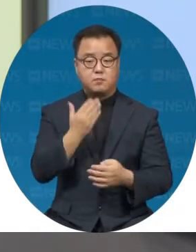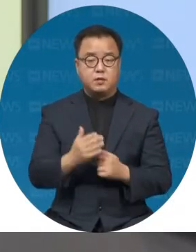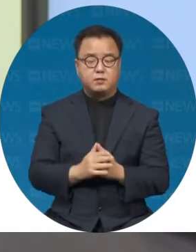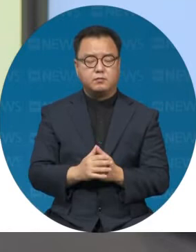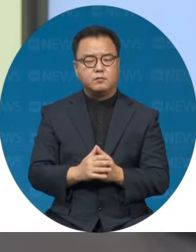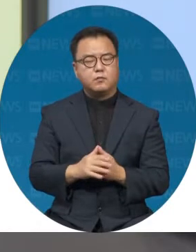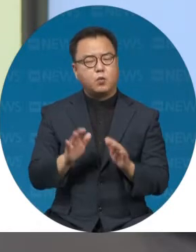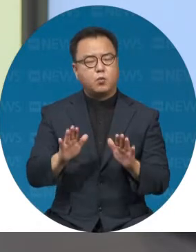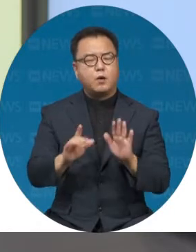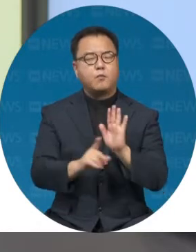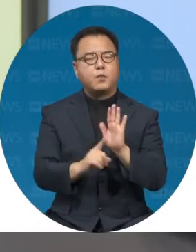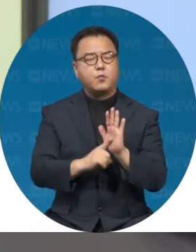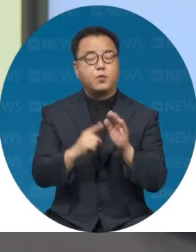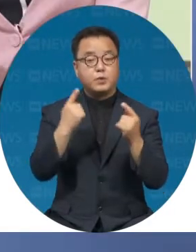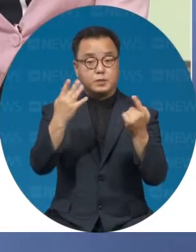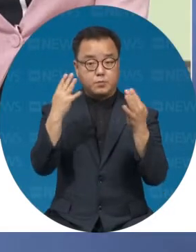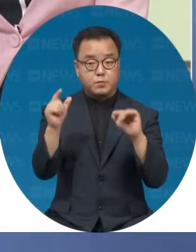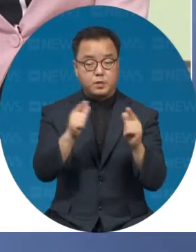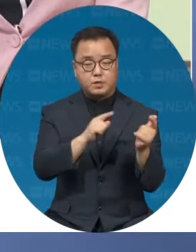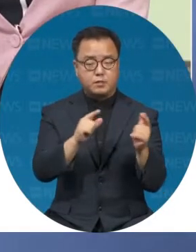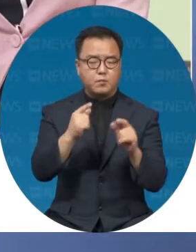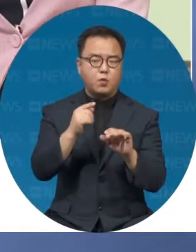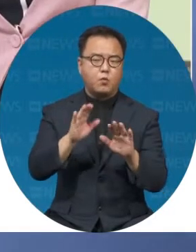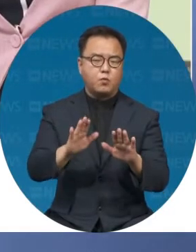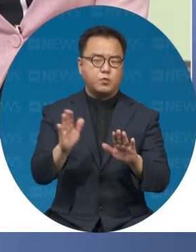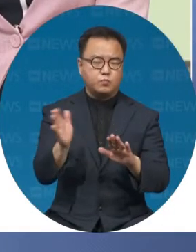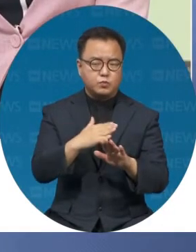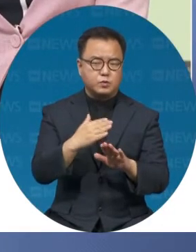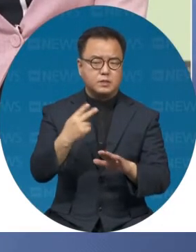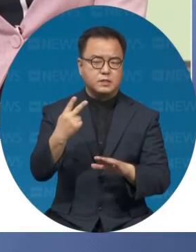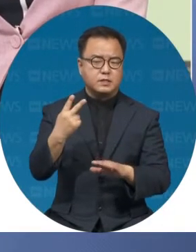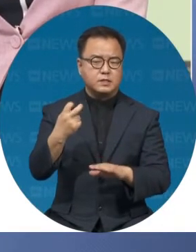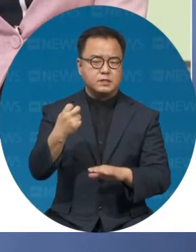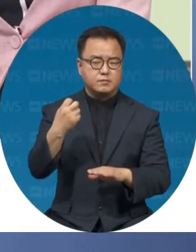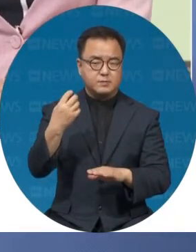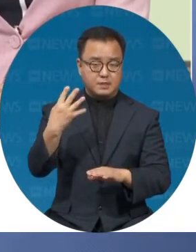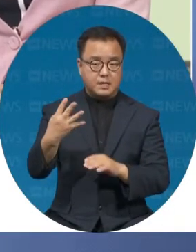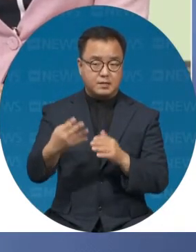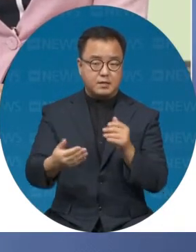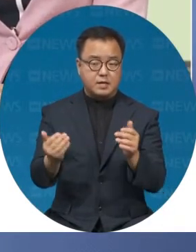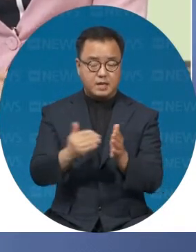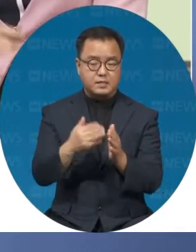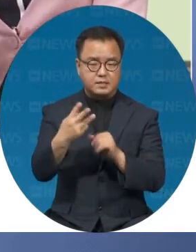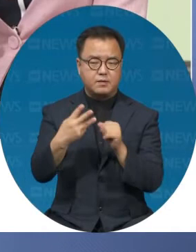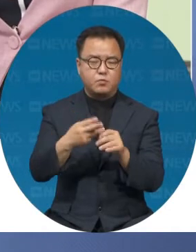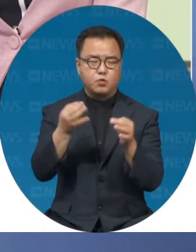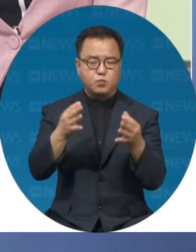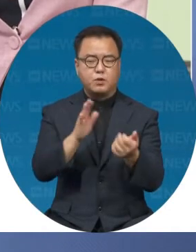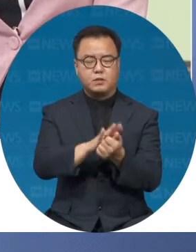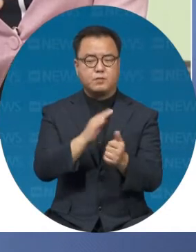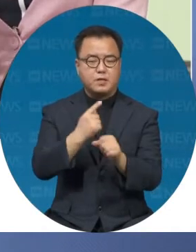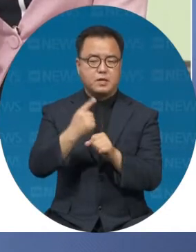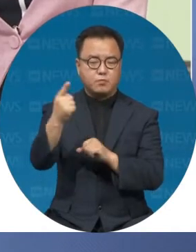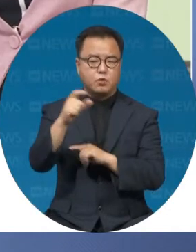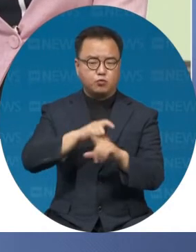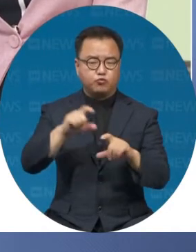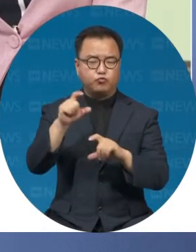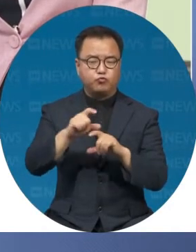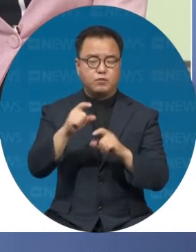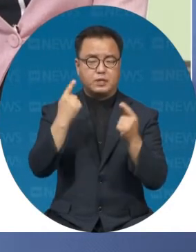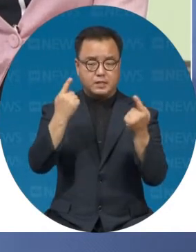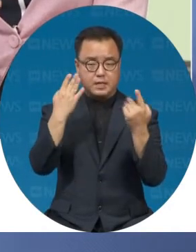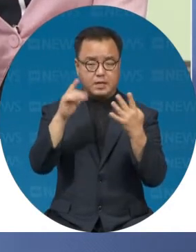학교들은 정성적으로 내년 부터 24년 까지 3년간 지원을 받고 요 내년에 만일 추가로 대학이